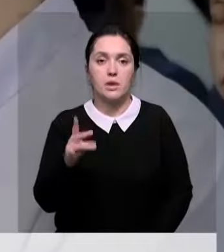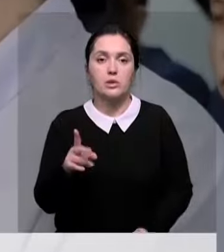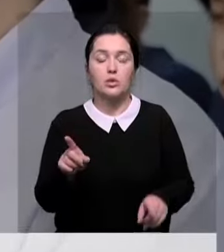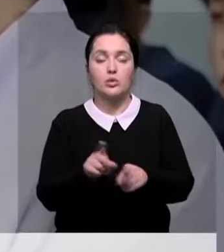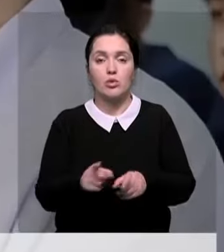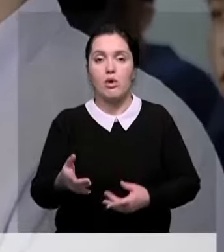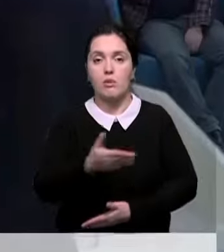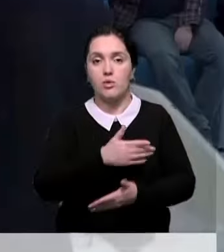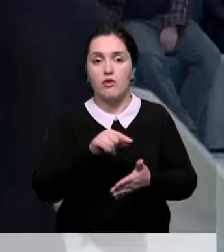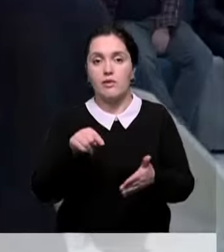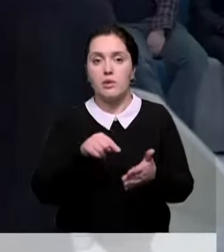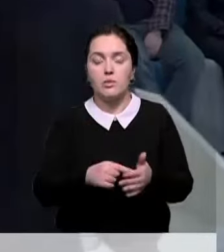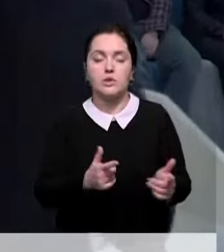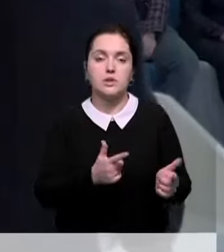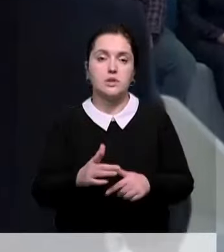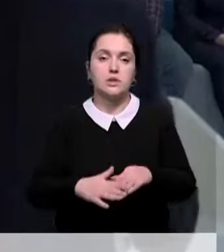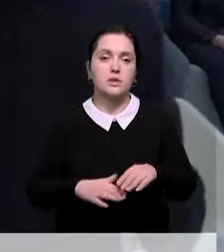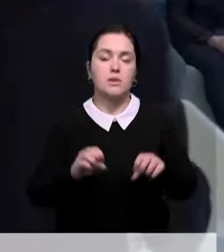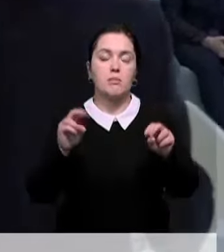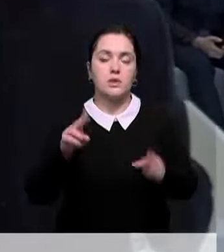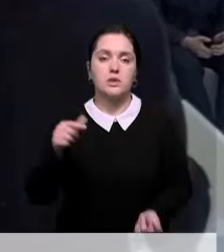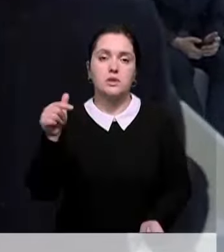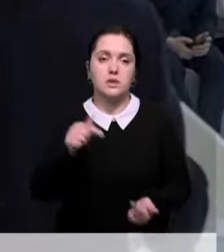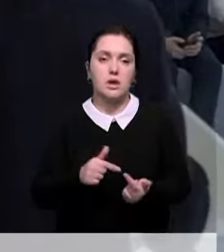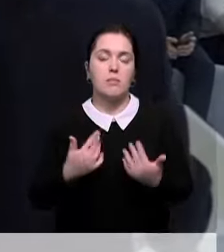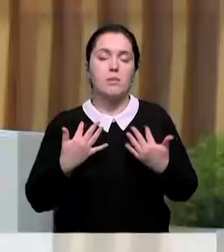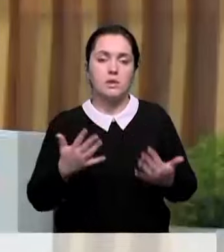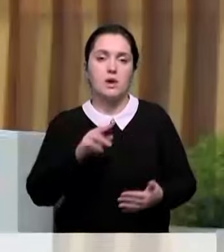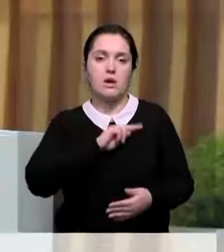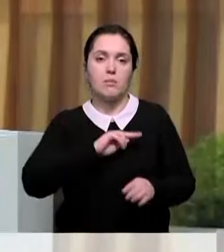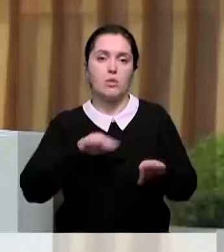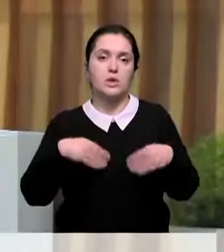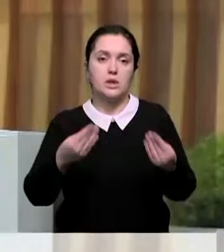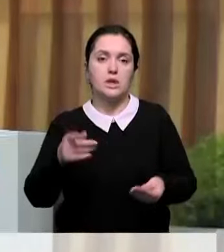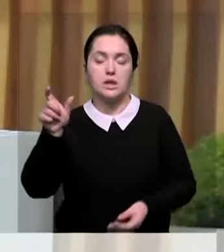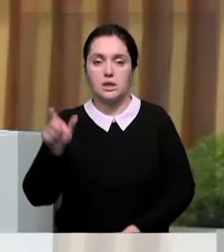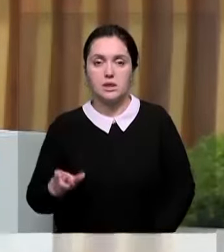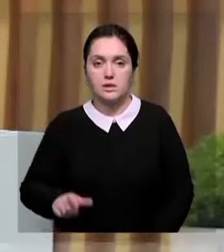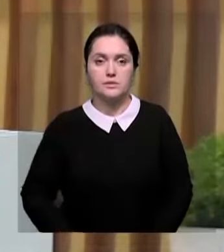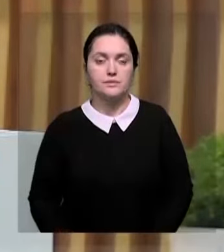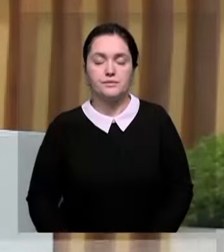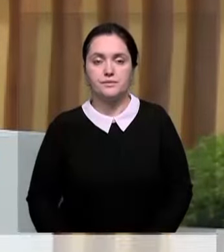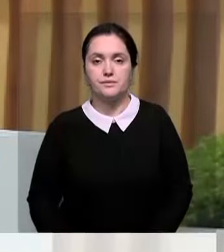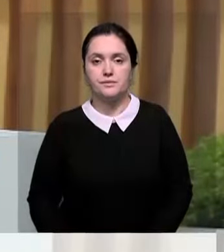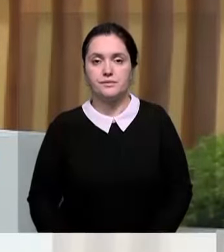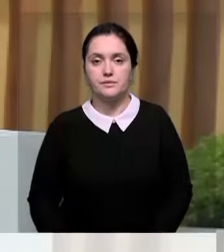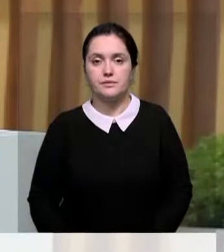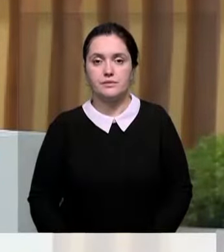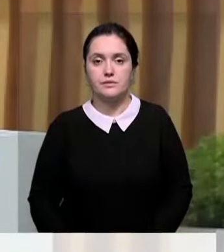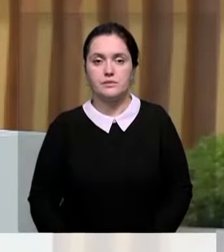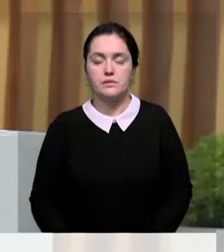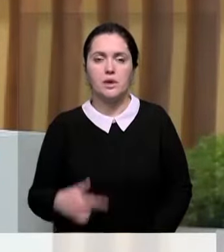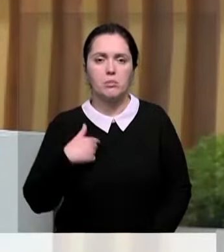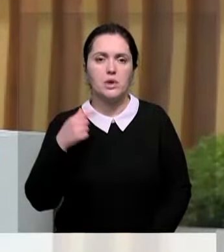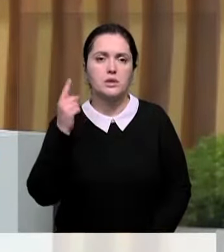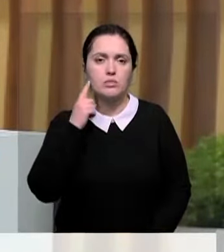обсуждались вопросы подготовки специалистов в соответствии с потребностями работодателей. До сих пор мы, значит, слышим эхо о том, что работодатели